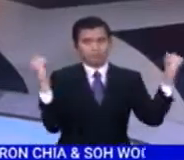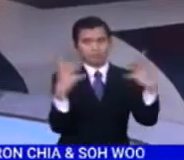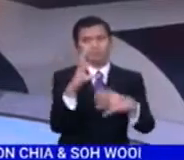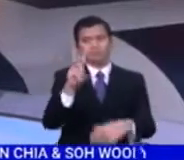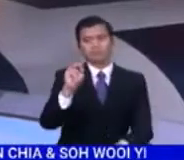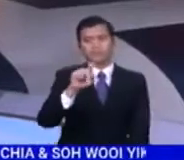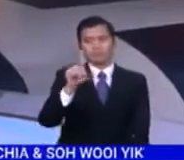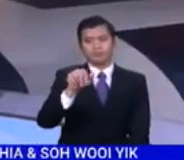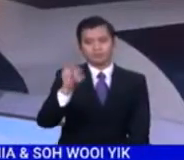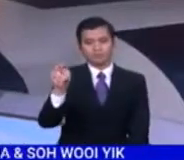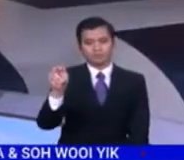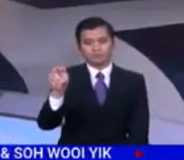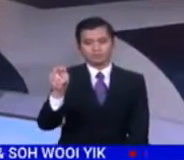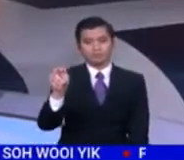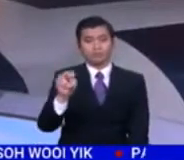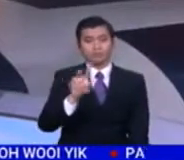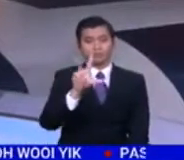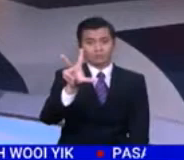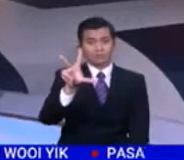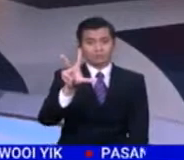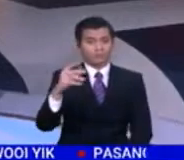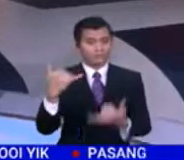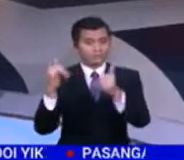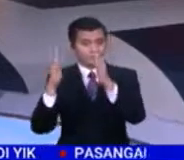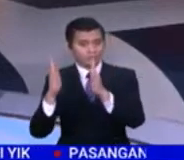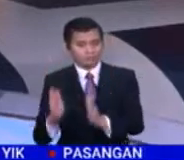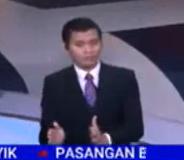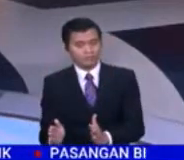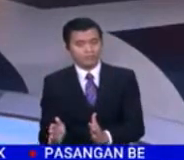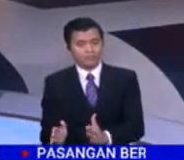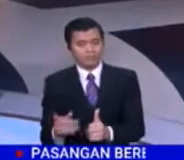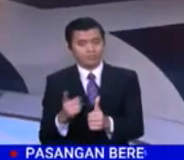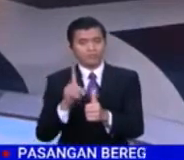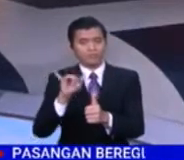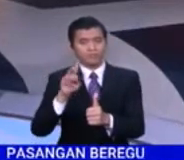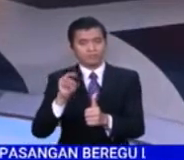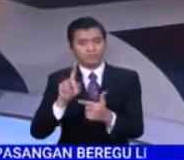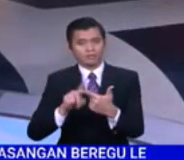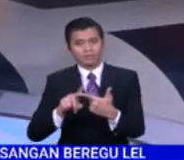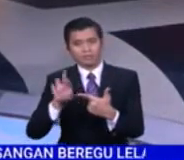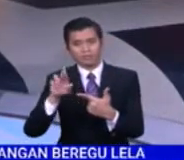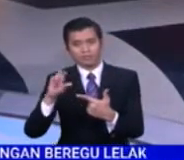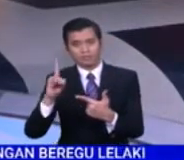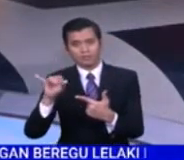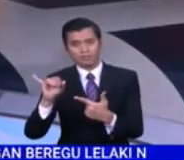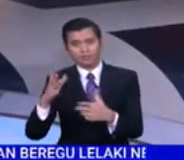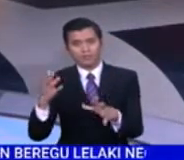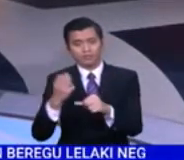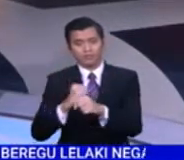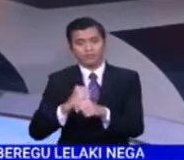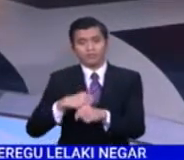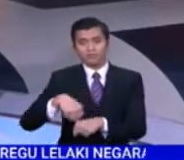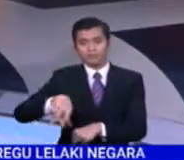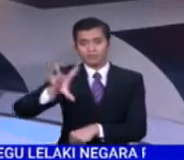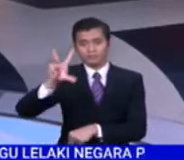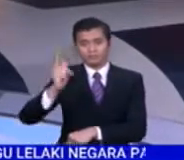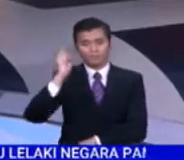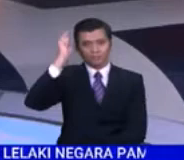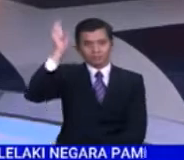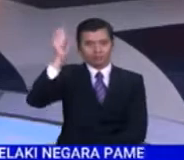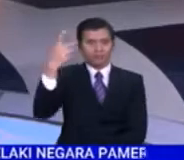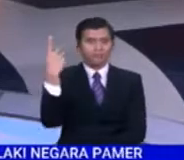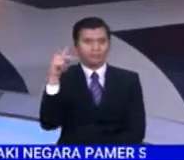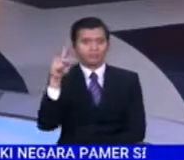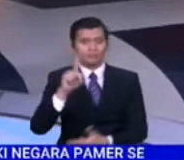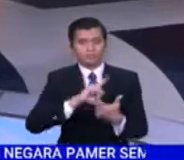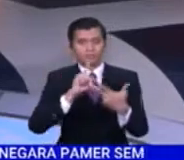Gong Badak malam ini. Tiga pemainnya itu melibatkan Alto Lidus dan Randy Baruch masing-masing mengumpul tiga kad kuning, manakala